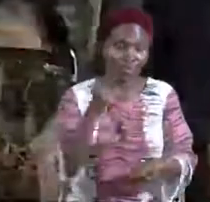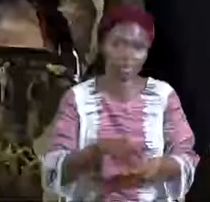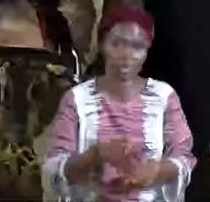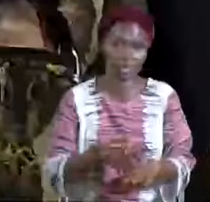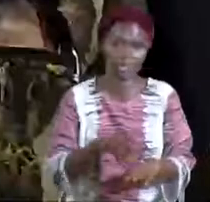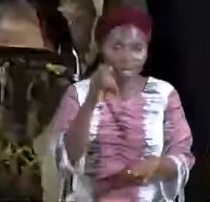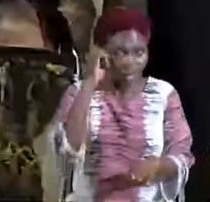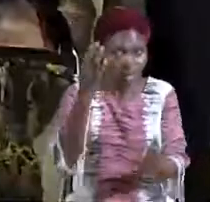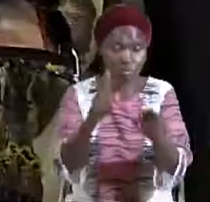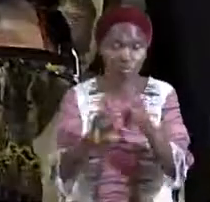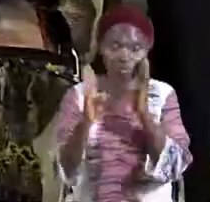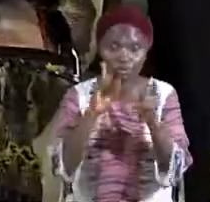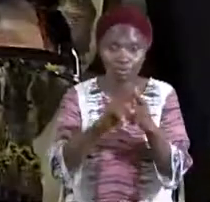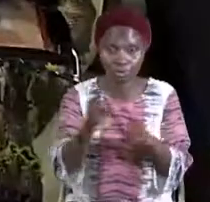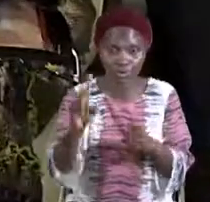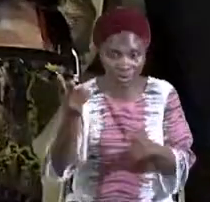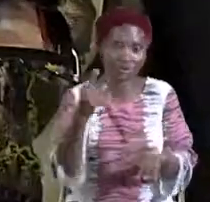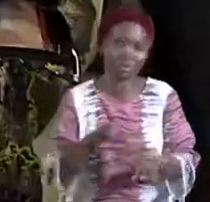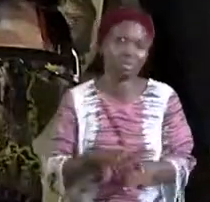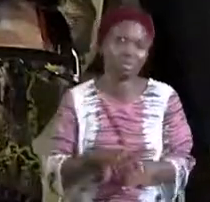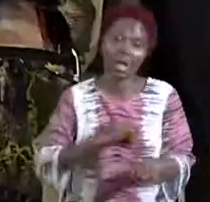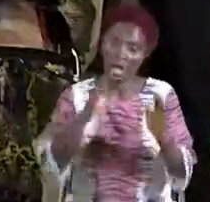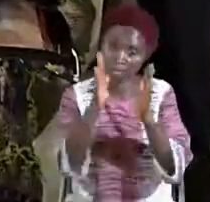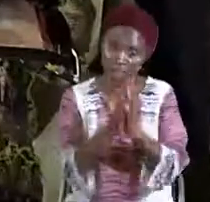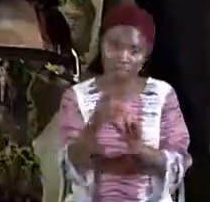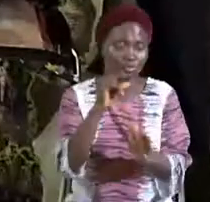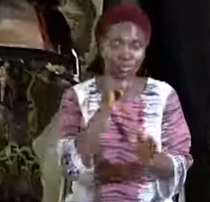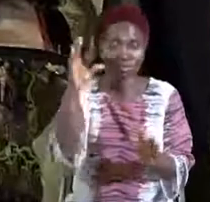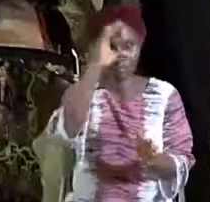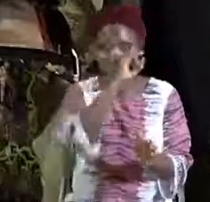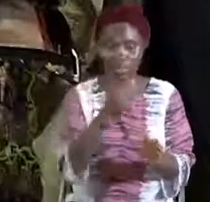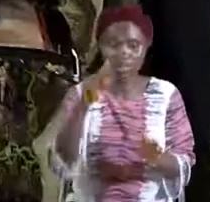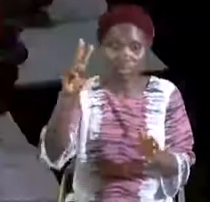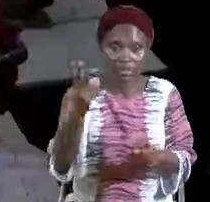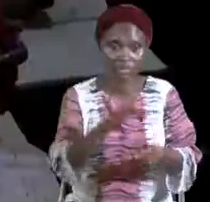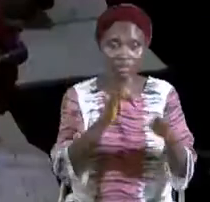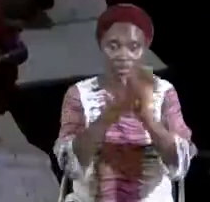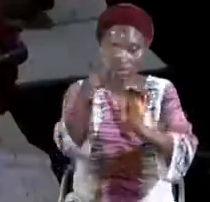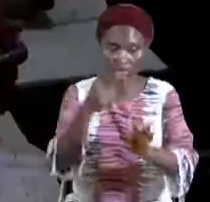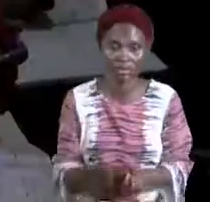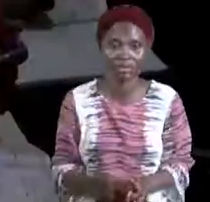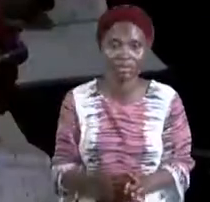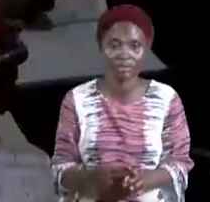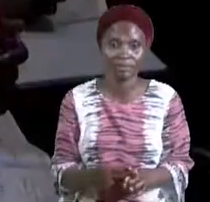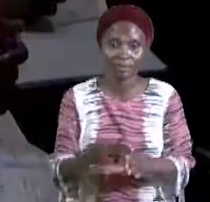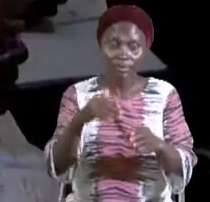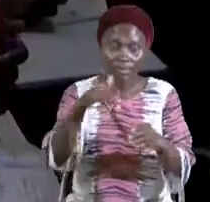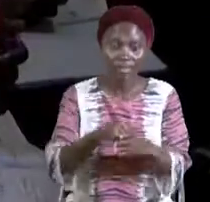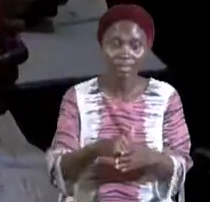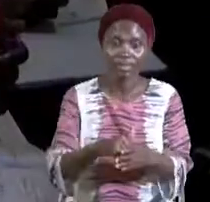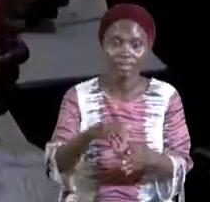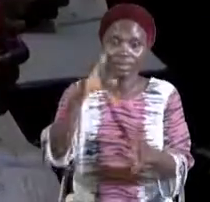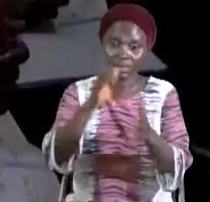tu ne rates pas la seconde touche. Tu ne vas pas rater la seconde voix. Voyons, chapitre 8, chapitre 18 de